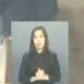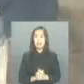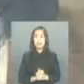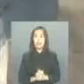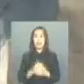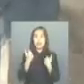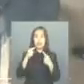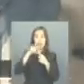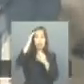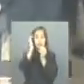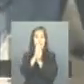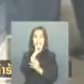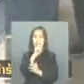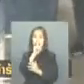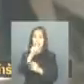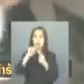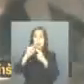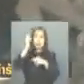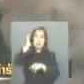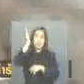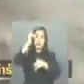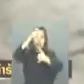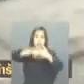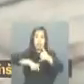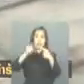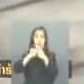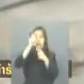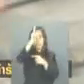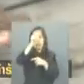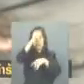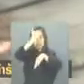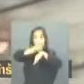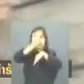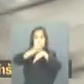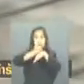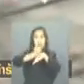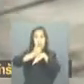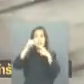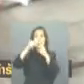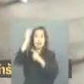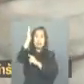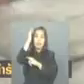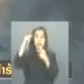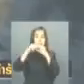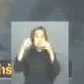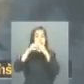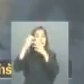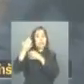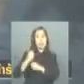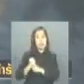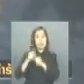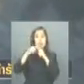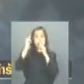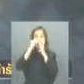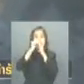ตำรวจตรวจสอบที่เกิดเหตุนายเสพเต้สาโหพ่อตาของนายไพศาลหลีเสนผู้อำนวยการเลือกตั้งพรรคประชาธิปัตย์เขต1จังหวัดส